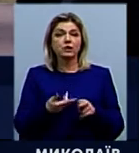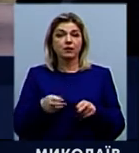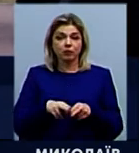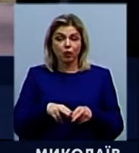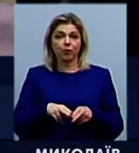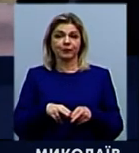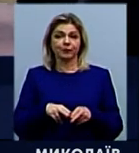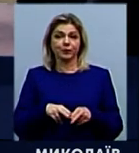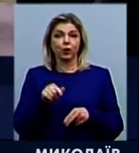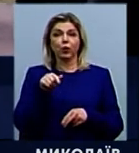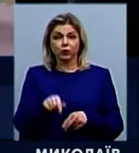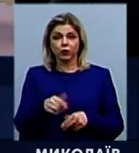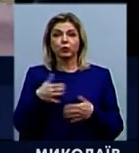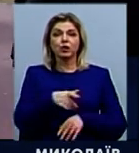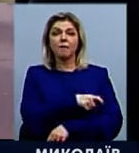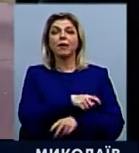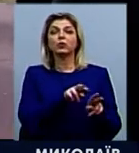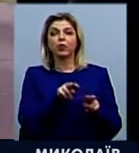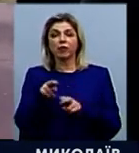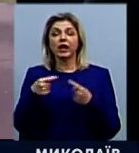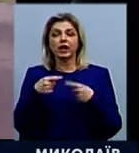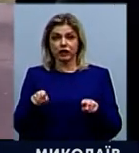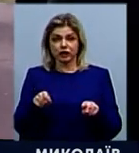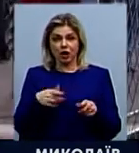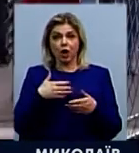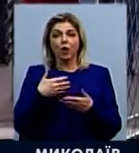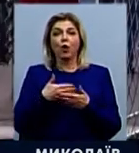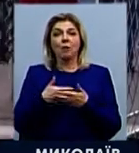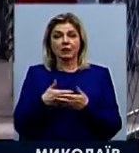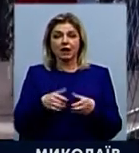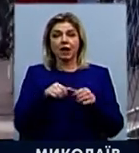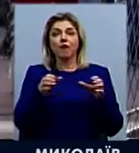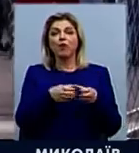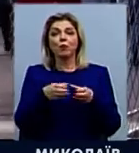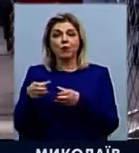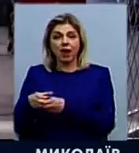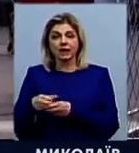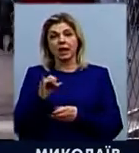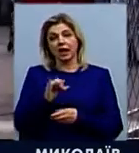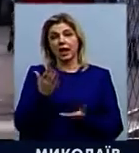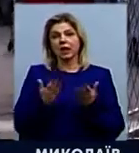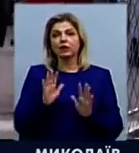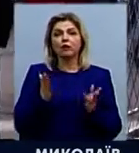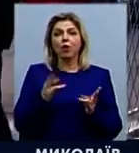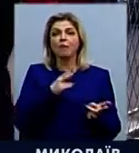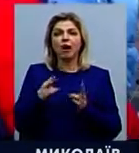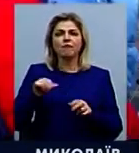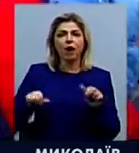принципі, тут вже патрулювали інші громадські формування. Ми лише так, щоб уникнути якісь провокації під